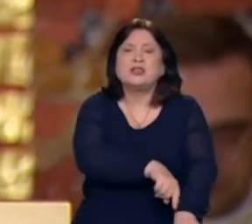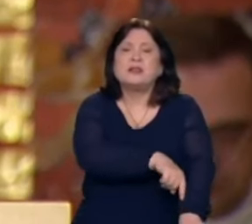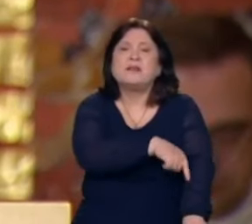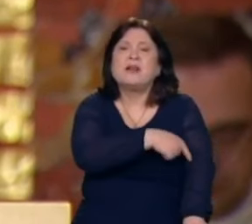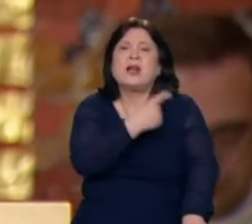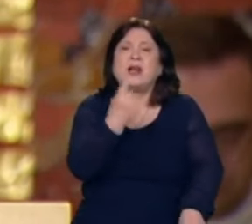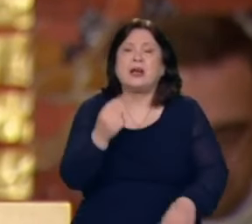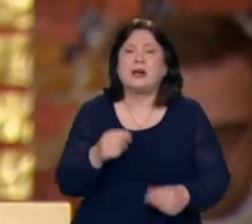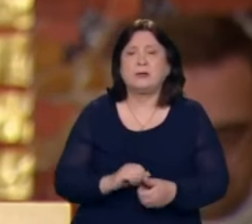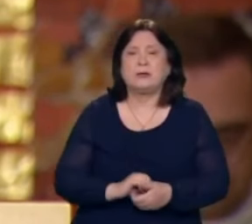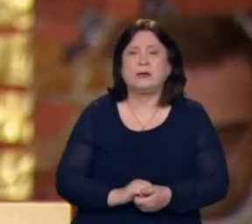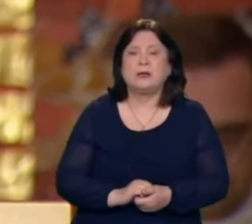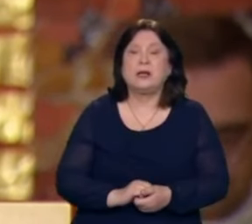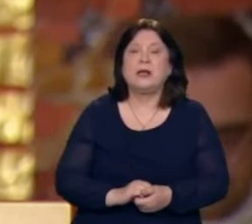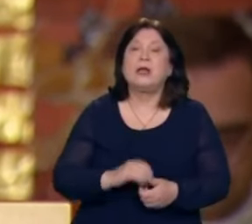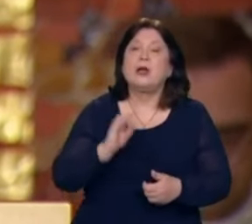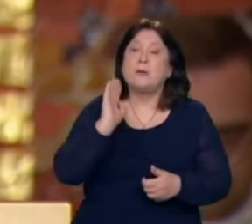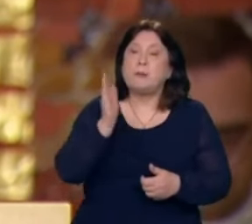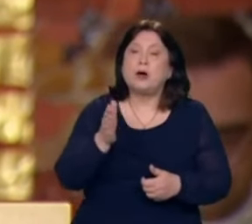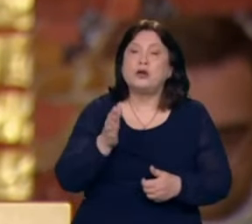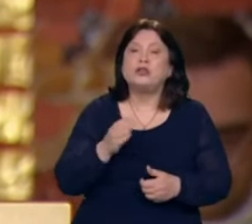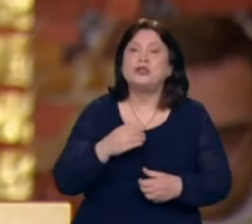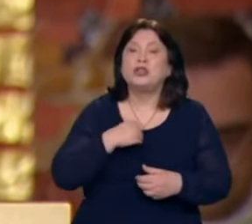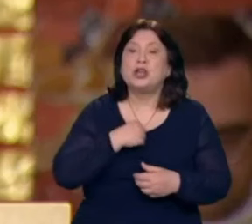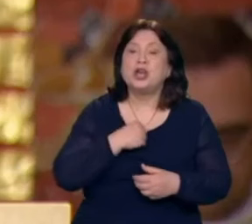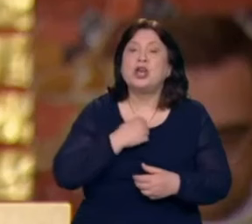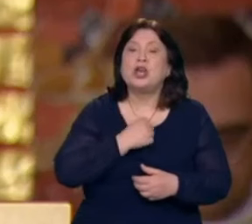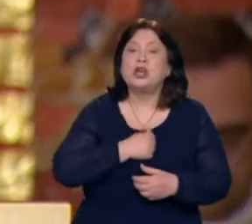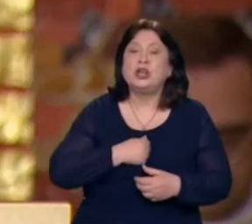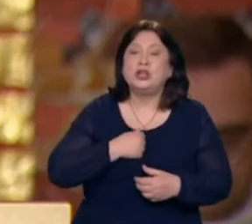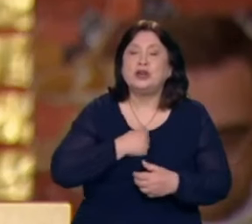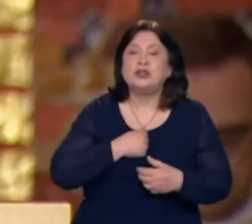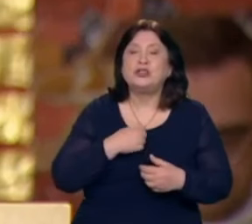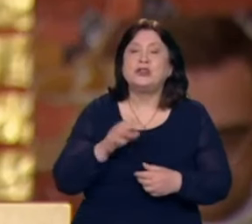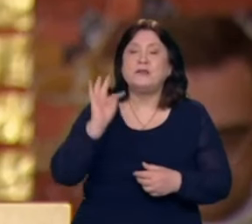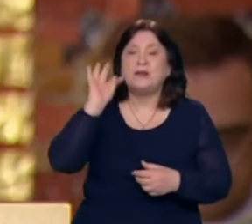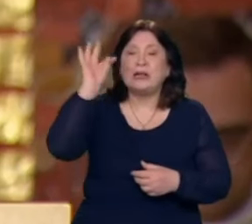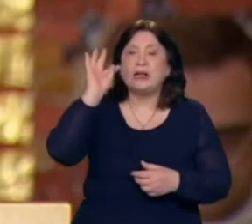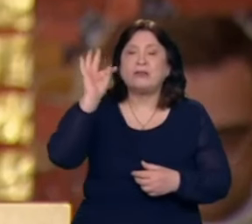zwlekał bądź litościwy dla sług